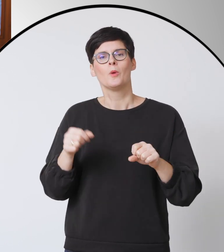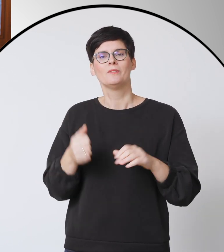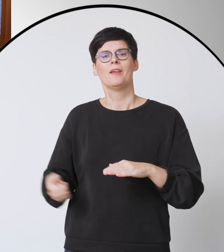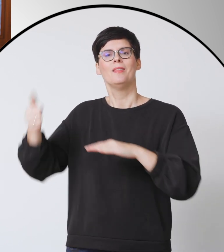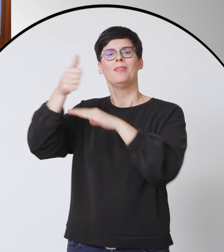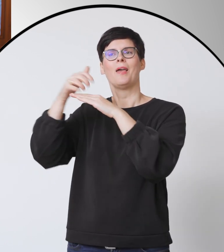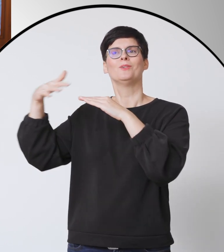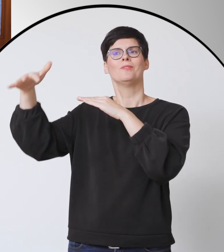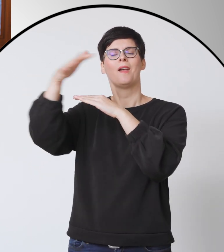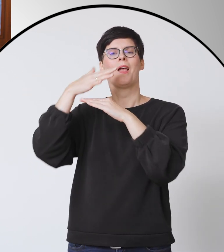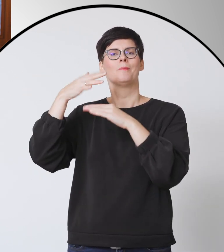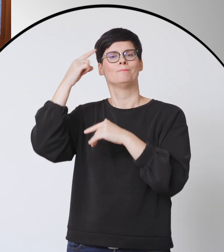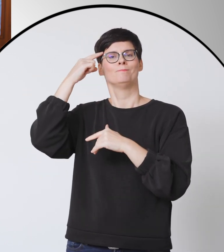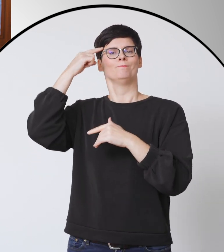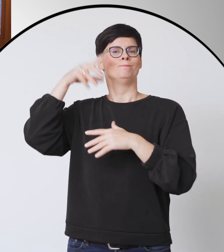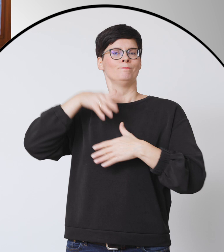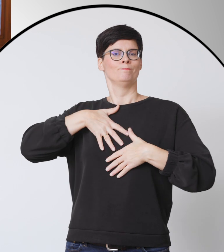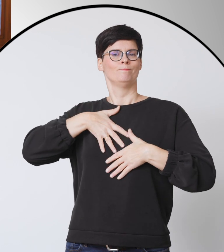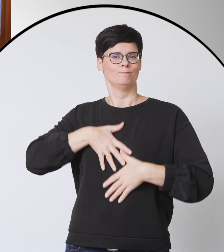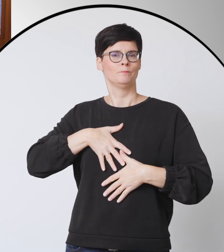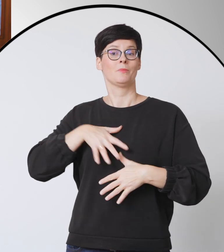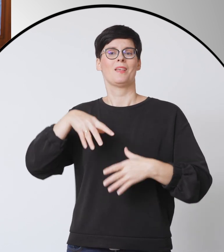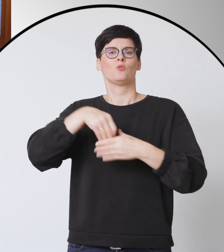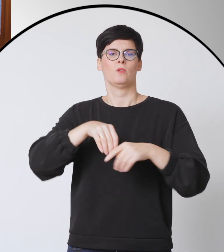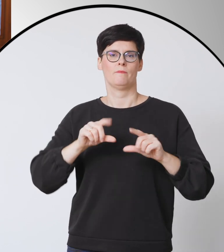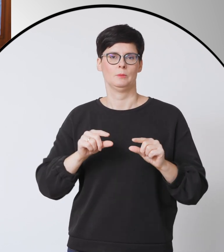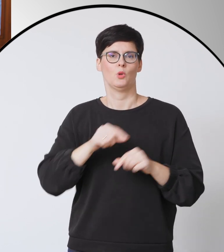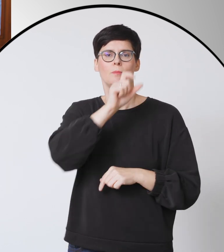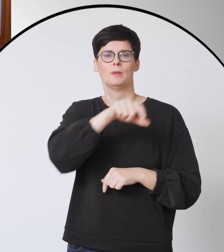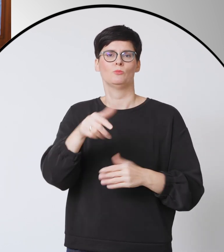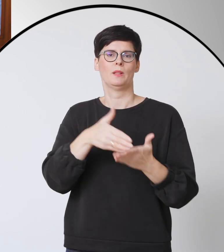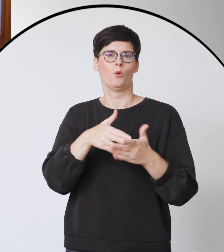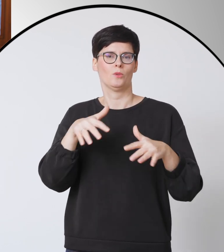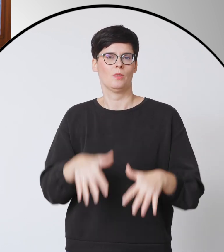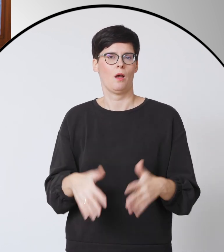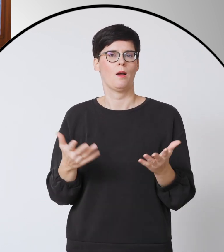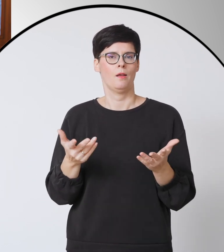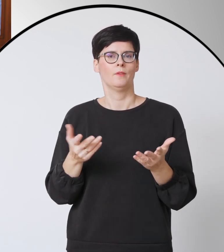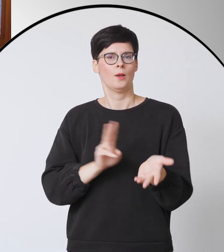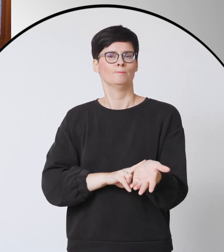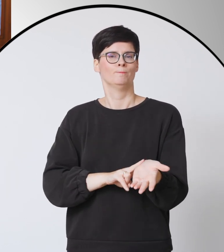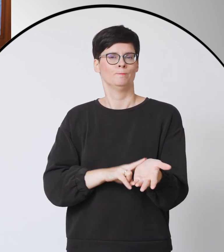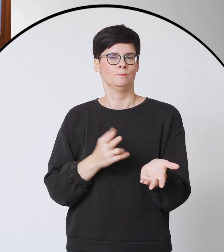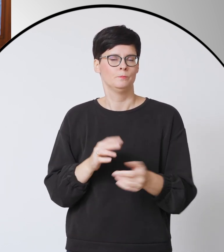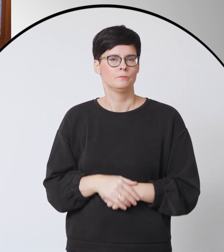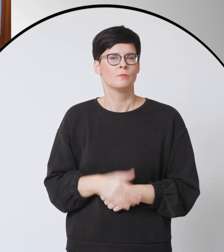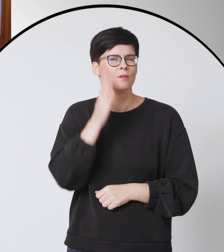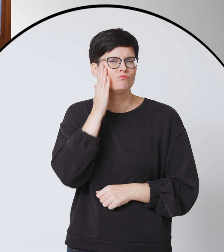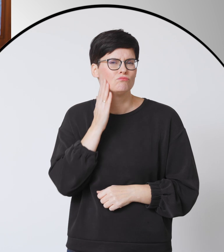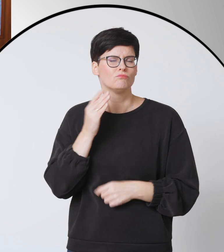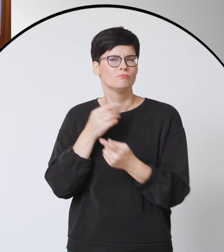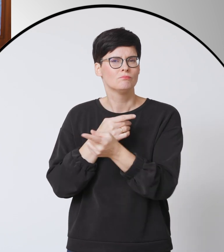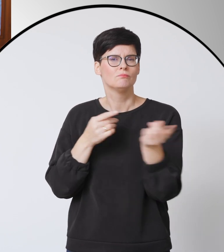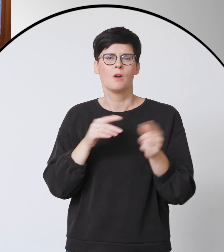die Leitungsebene verinnerlicht hat, was Inklusion von Menschen mit Behinderungen bedeutet. Bitte werden Sie auf allen